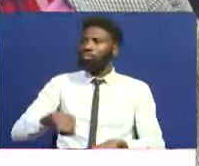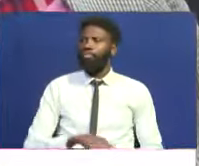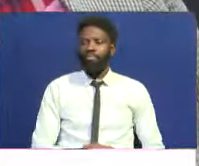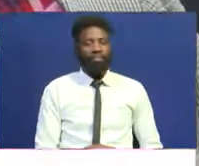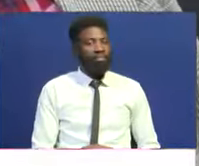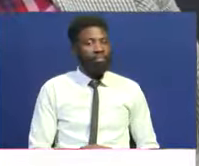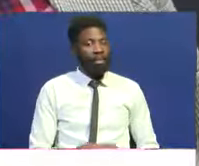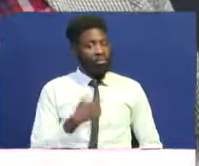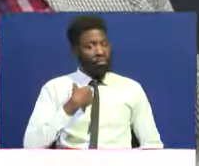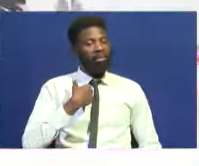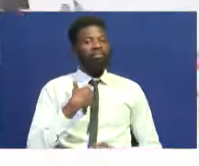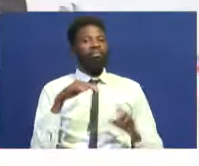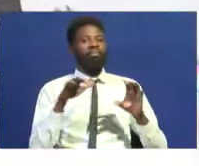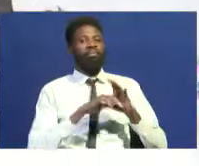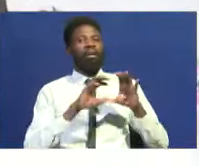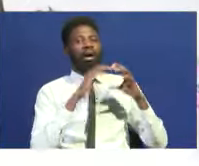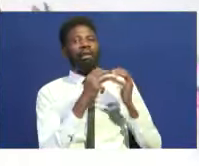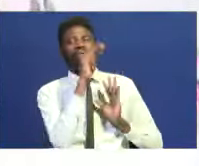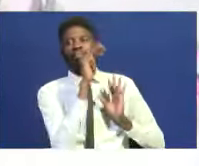darasa moja